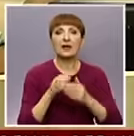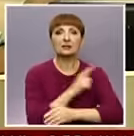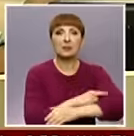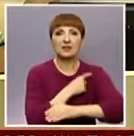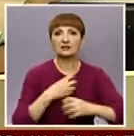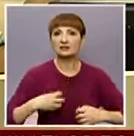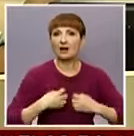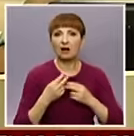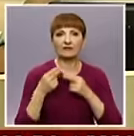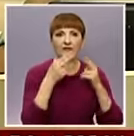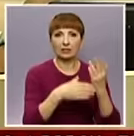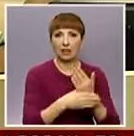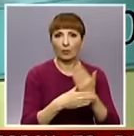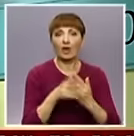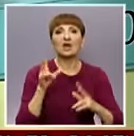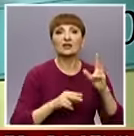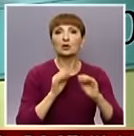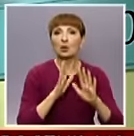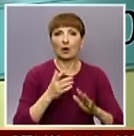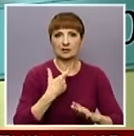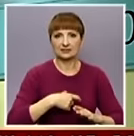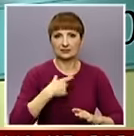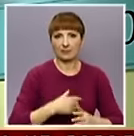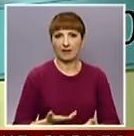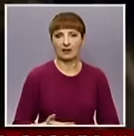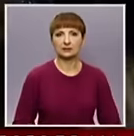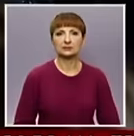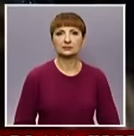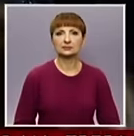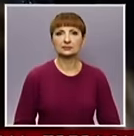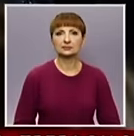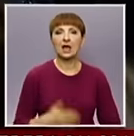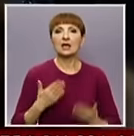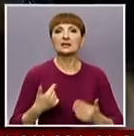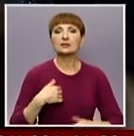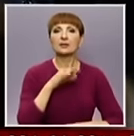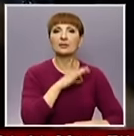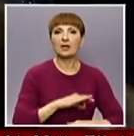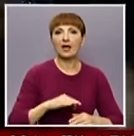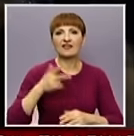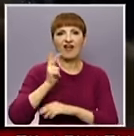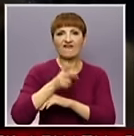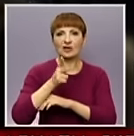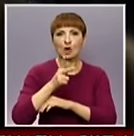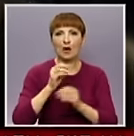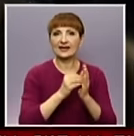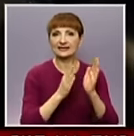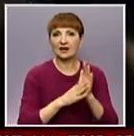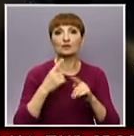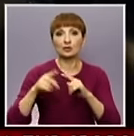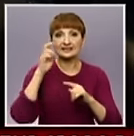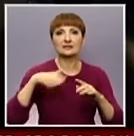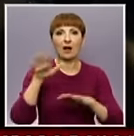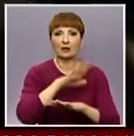со страхом выезжает на помощь и надеяться могут только на собственные силы. Если будем применять в виде регистратора, как в других